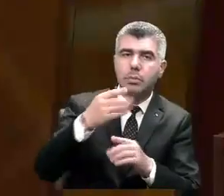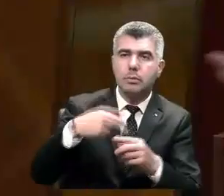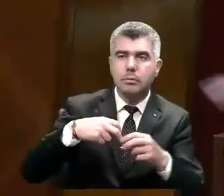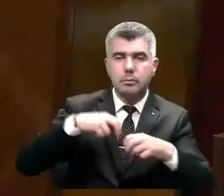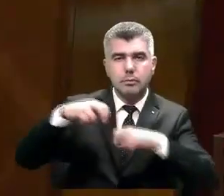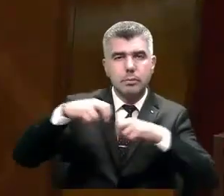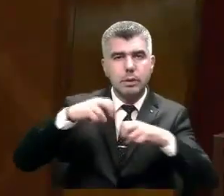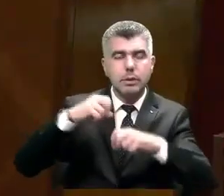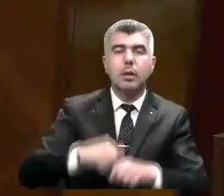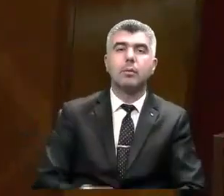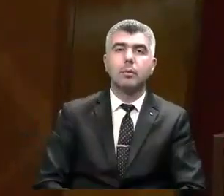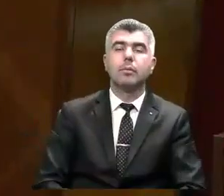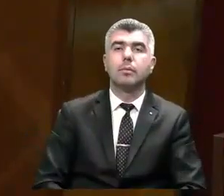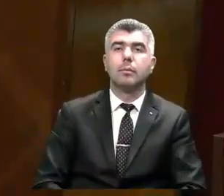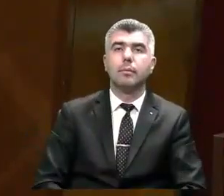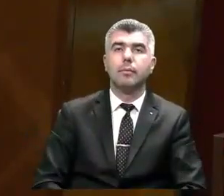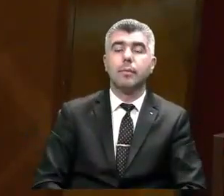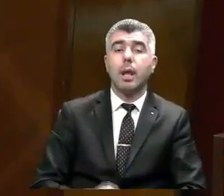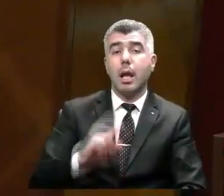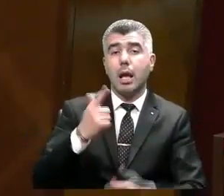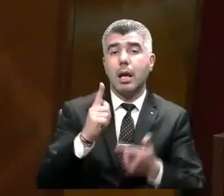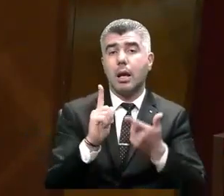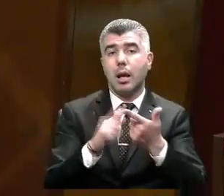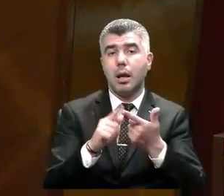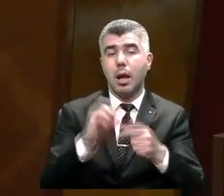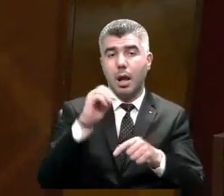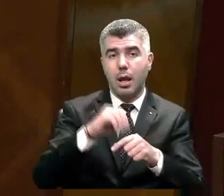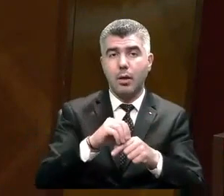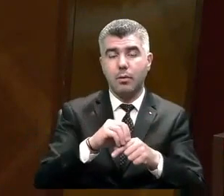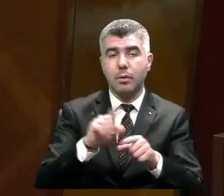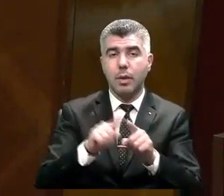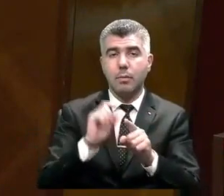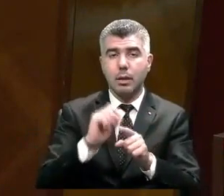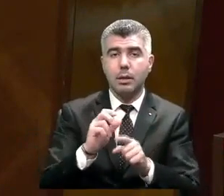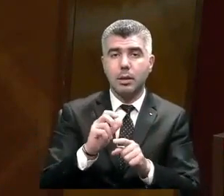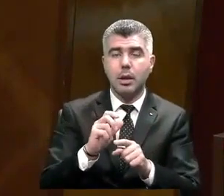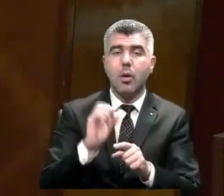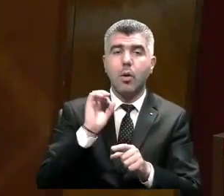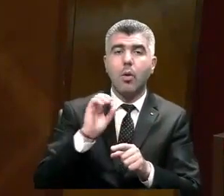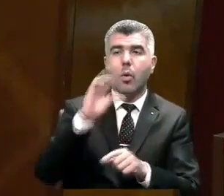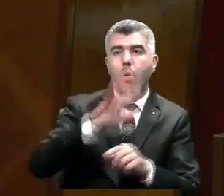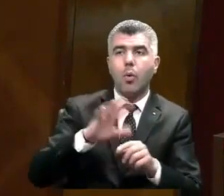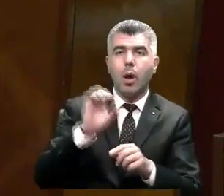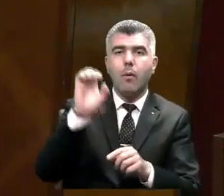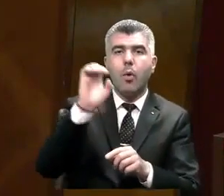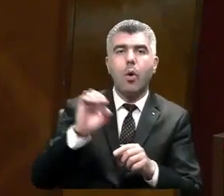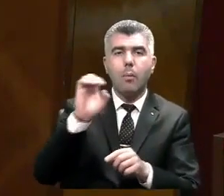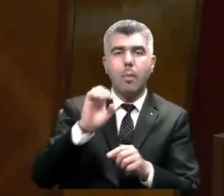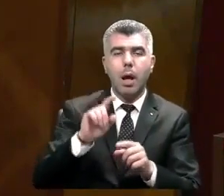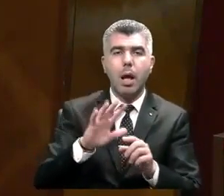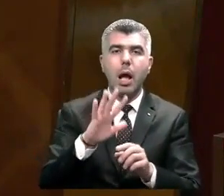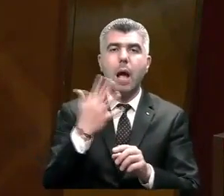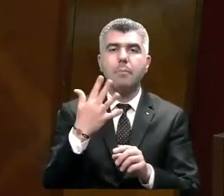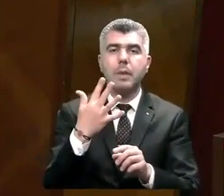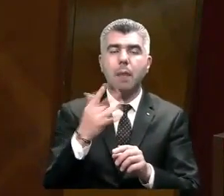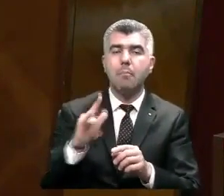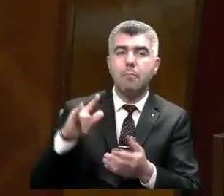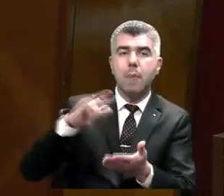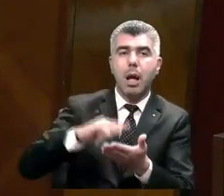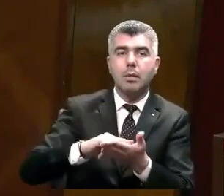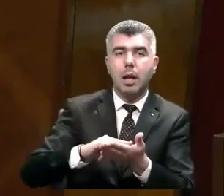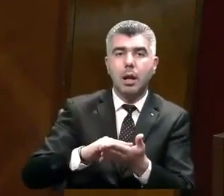وبالإضافة هذا في إفريقيا، كاين تصنيف آخر ديال سكاي تراكس اللي صنفوه من أفضل خمسة مطارات الأكثر تطور